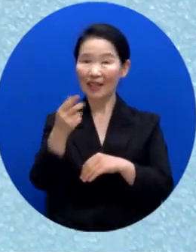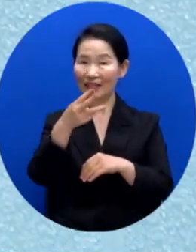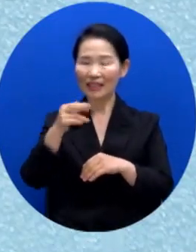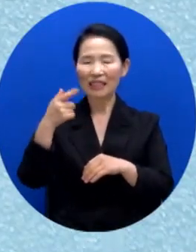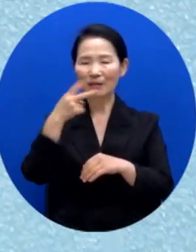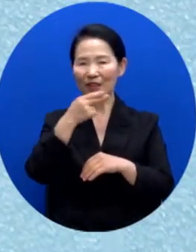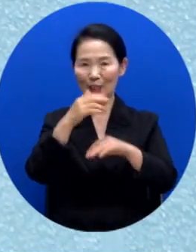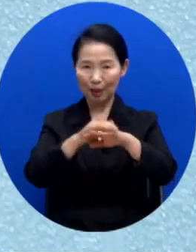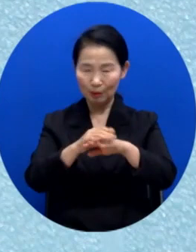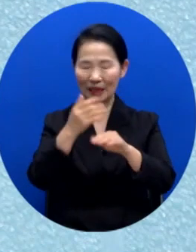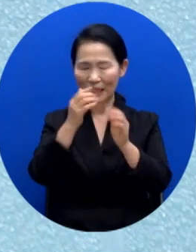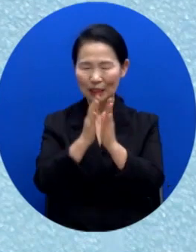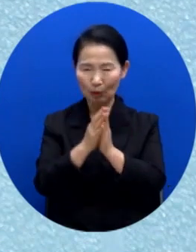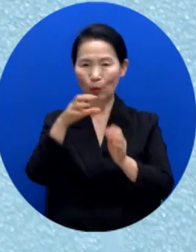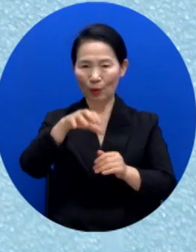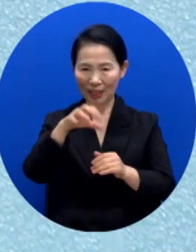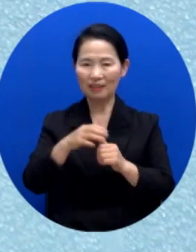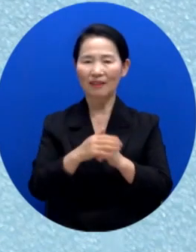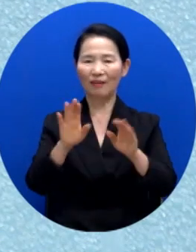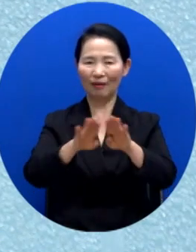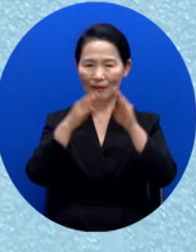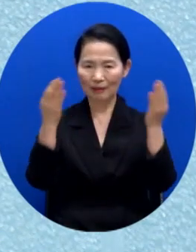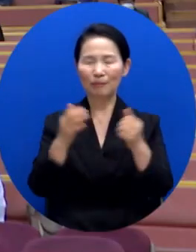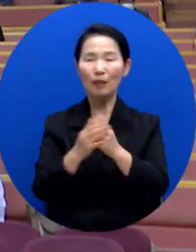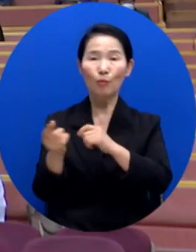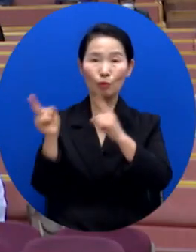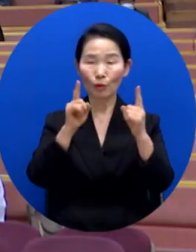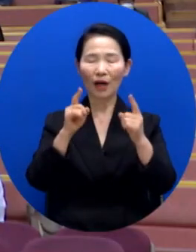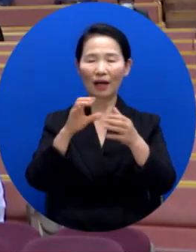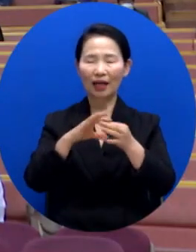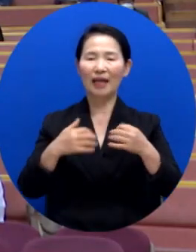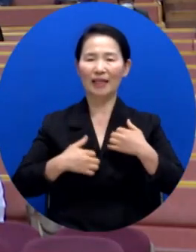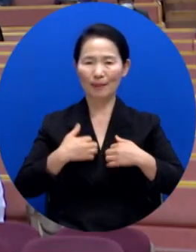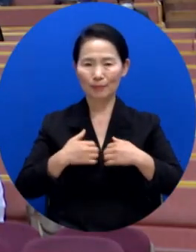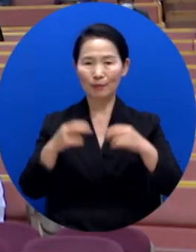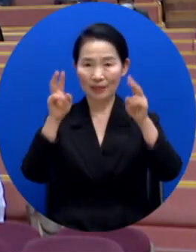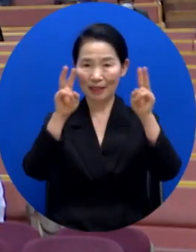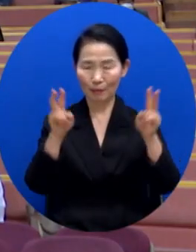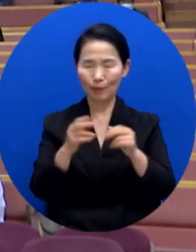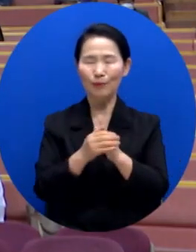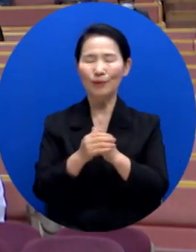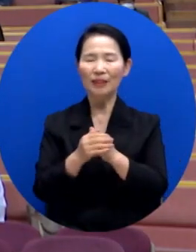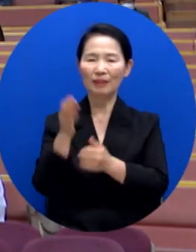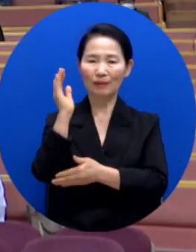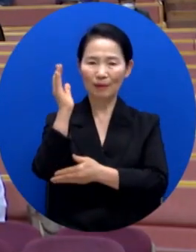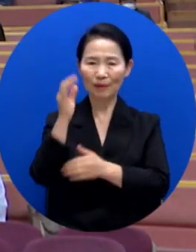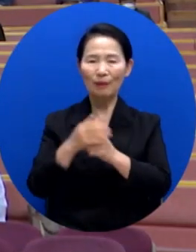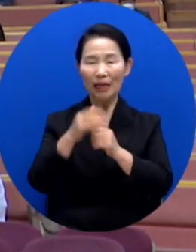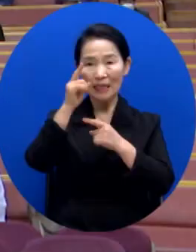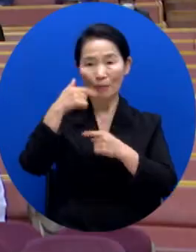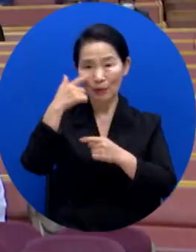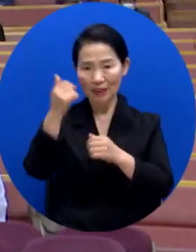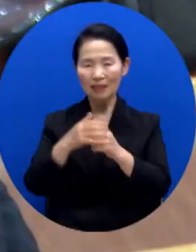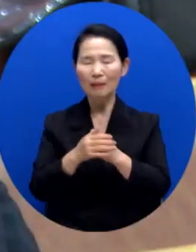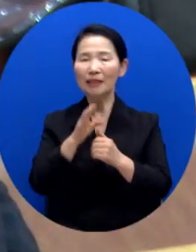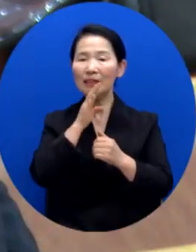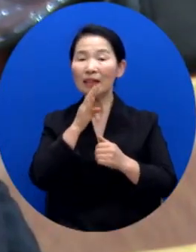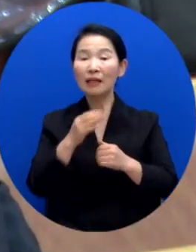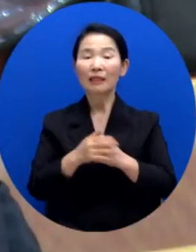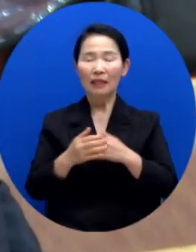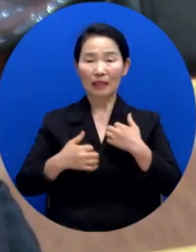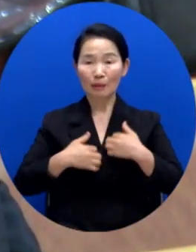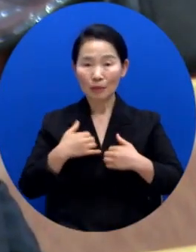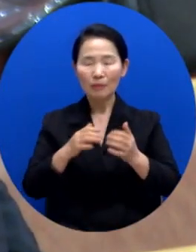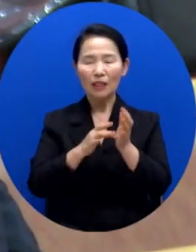열렸습니다 부활의 기쁨 이라는 주제로 말씀이 전한 3 마교의 1석 목사님 진정한 기쁨은 예수님의 부활을 알고